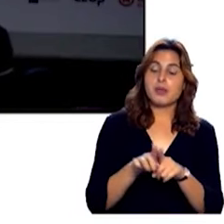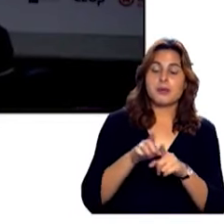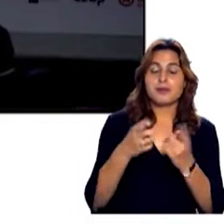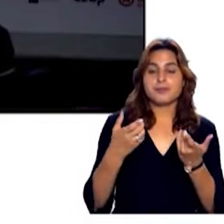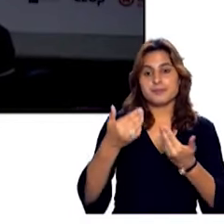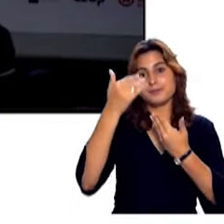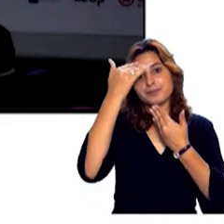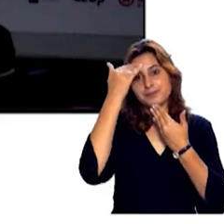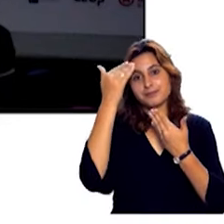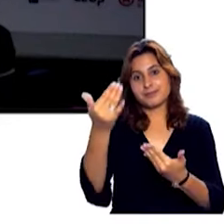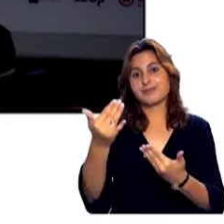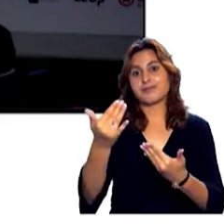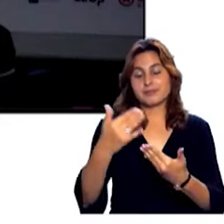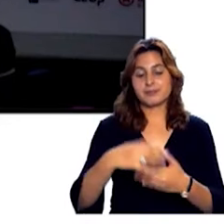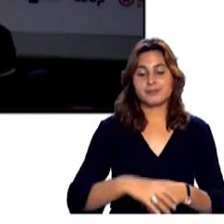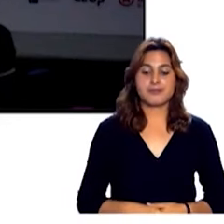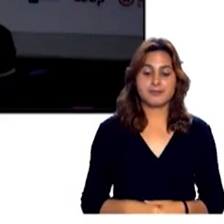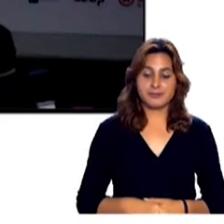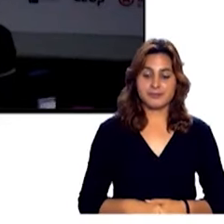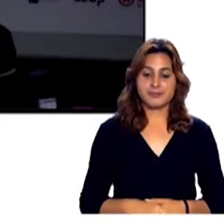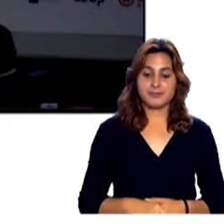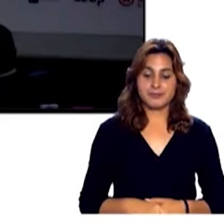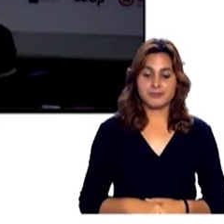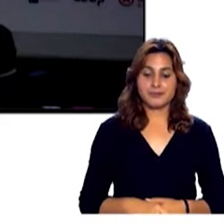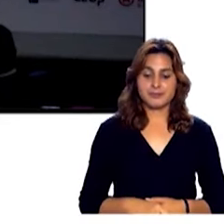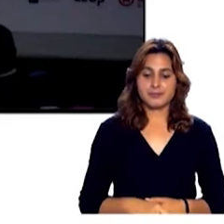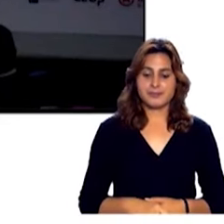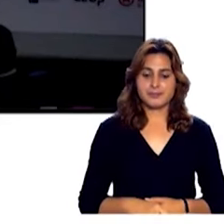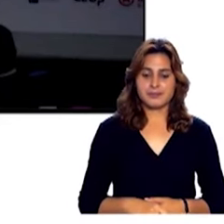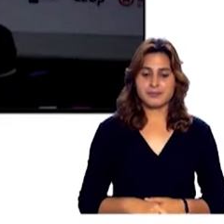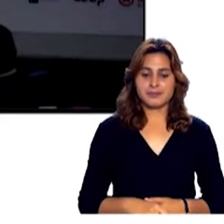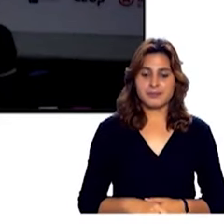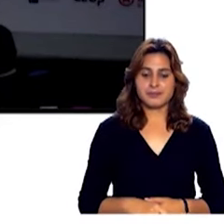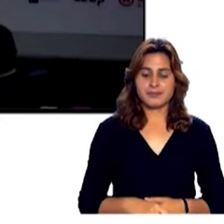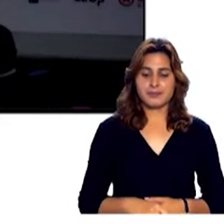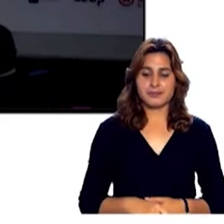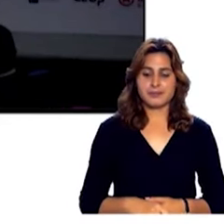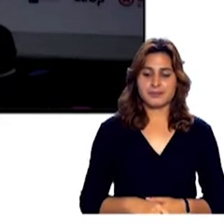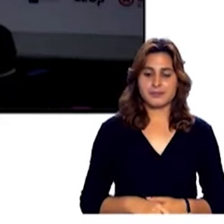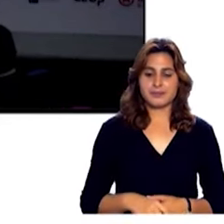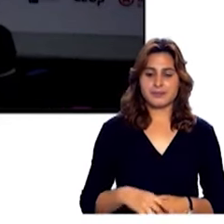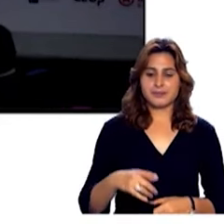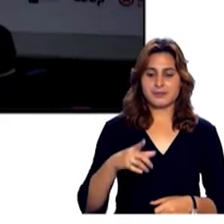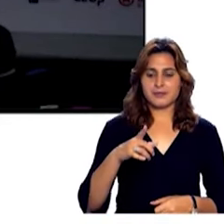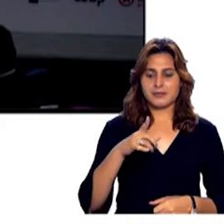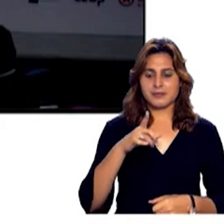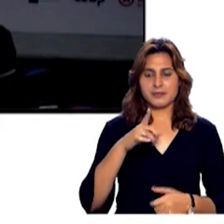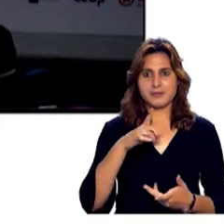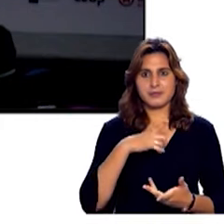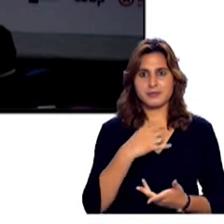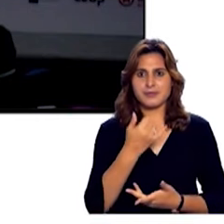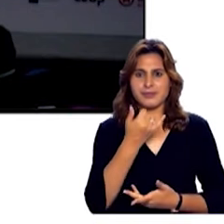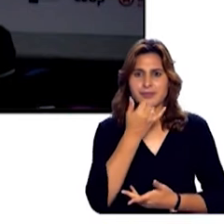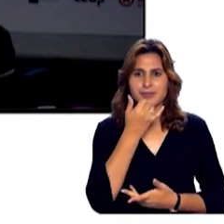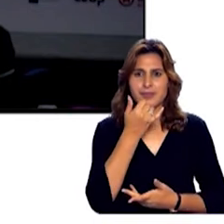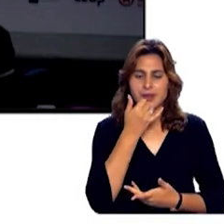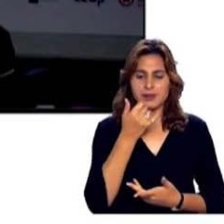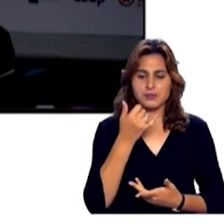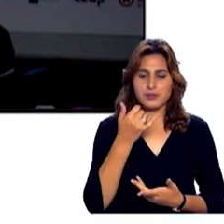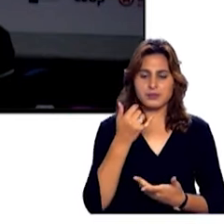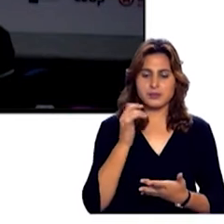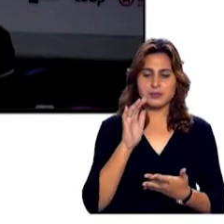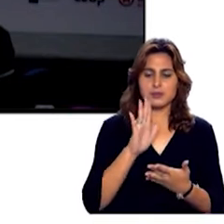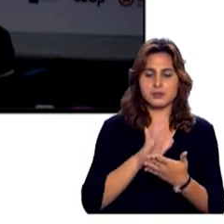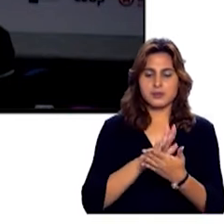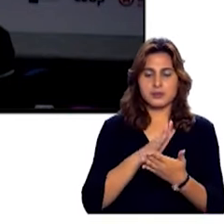particulier Pour Fabiano Pour le travail extraordinaire qu'il a accompli Pour que ces journées de congr se passe parfaitement alors on